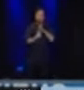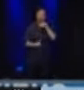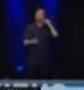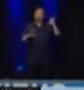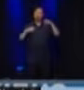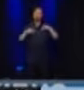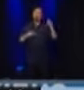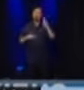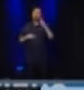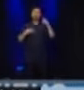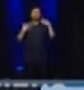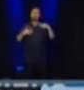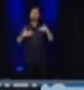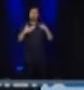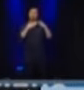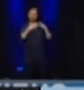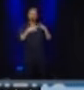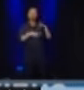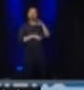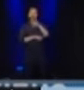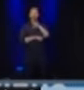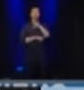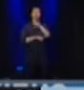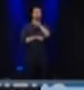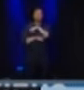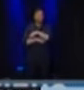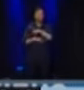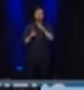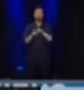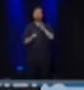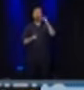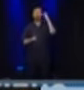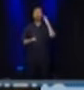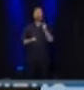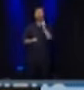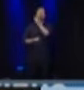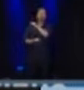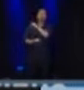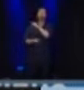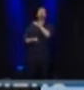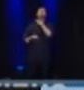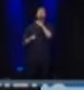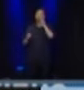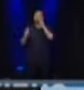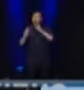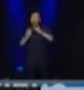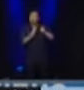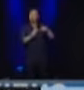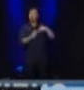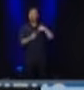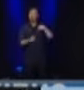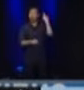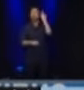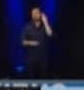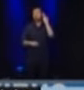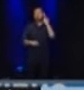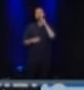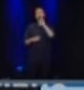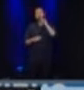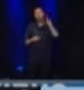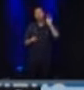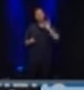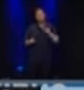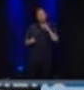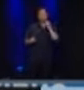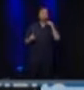et à Marguerite Blais de faire enquête puis de me revenir. Mais si jamais c'est la raison pourquoi elle a été congédiée, c'est